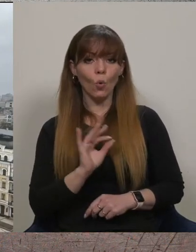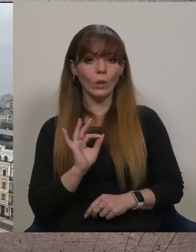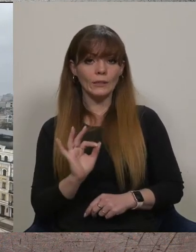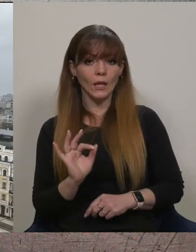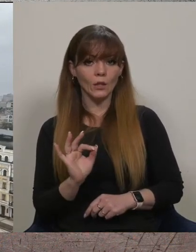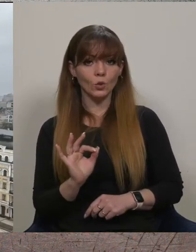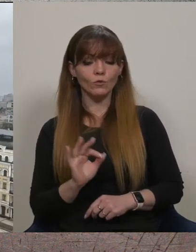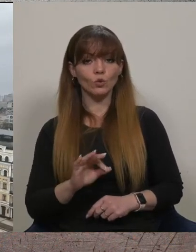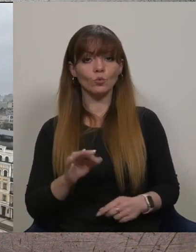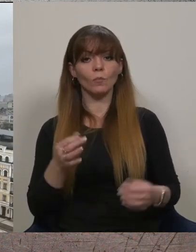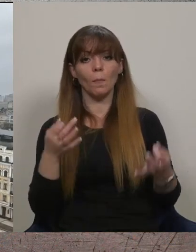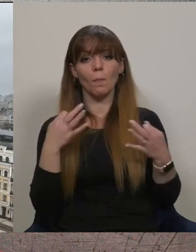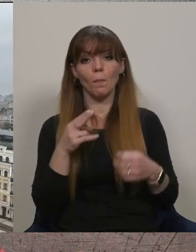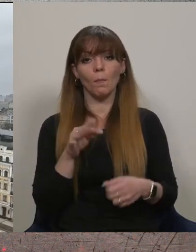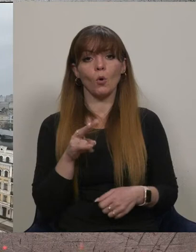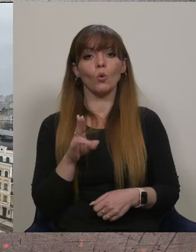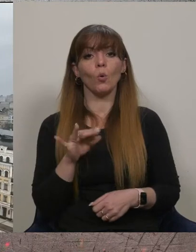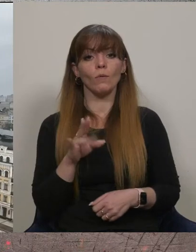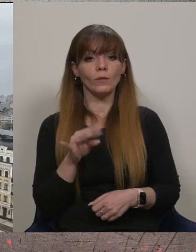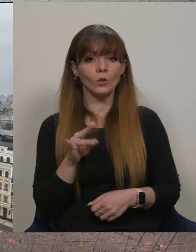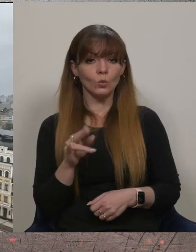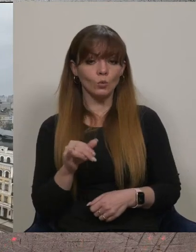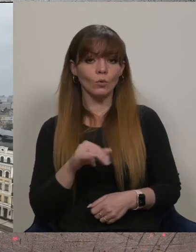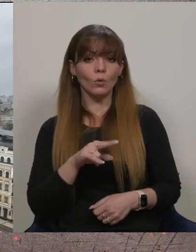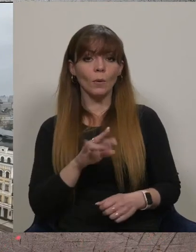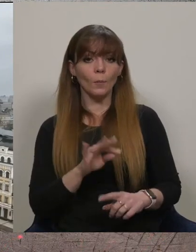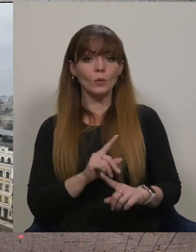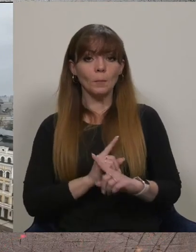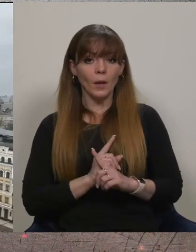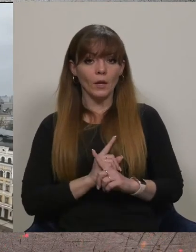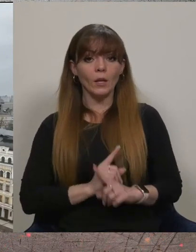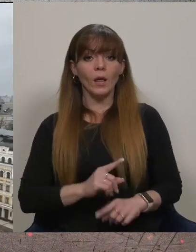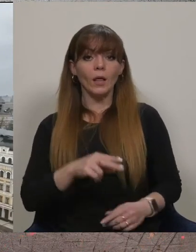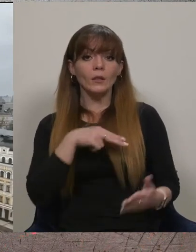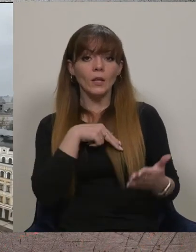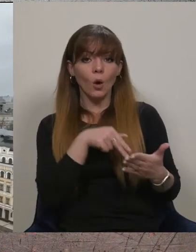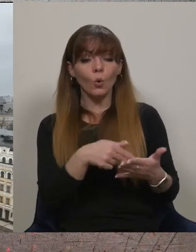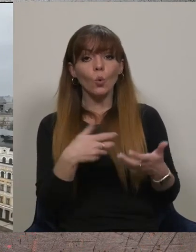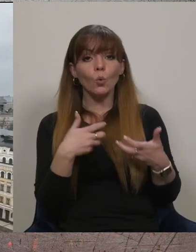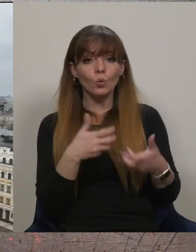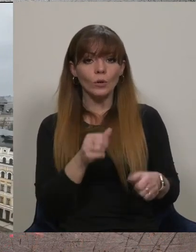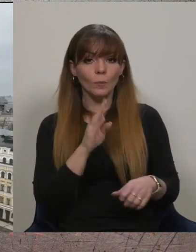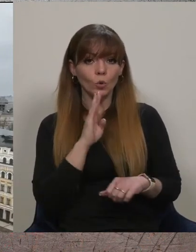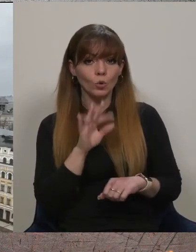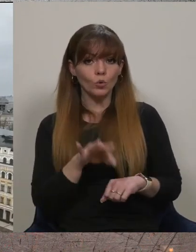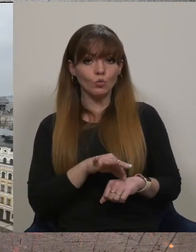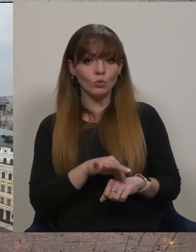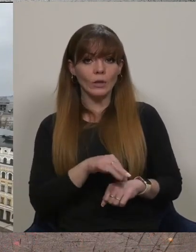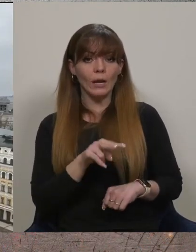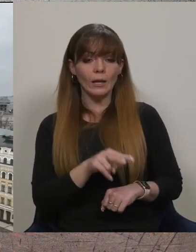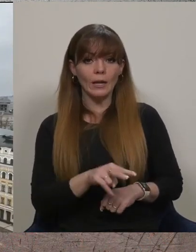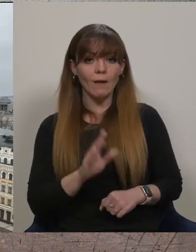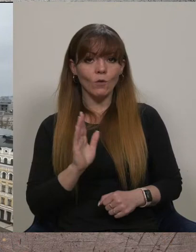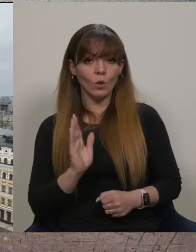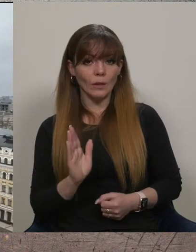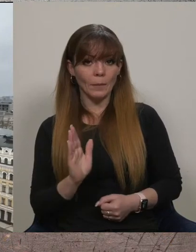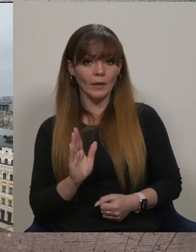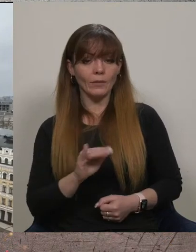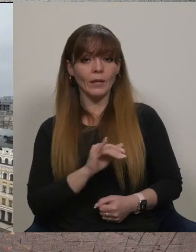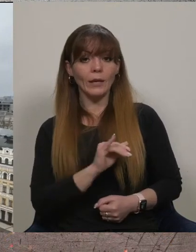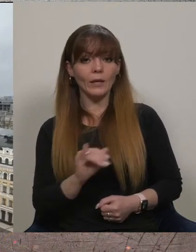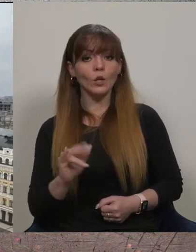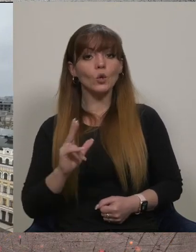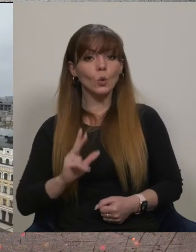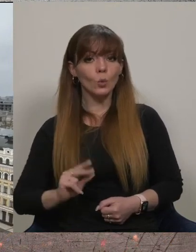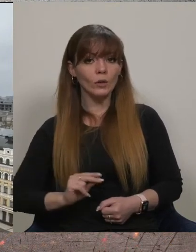Олександровичу, полковнику, посмертно. Нагороду отримують дружина Лілія Володимирівна та